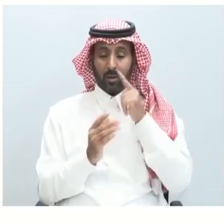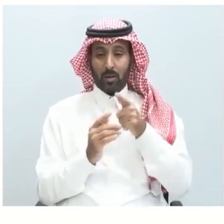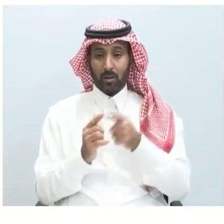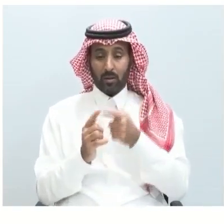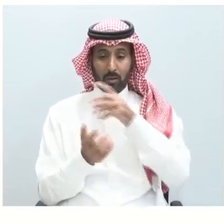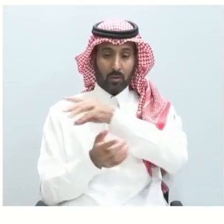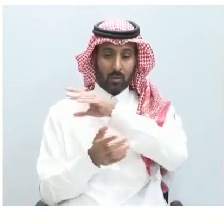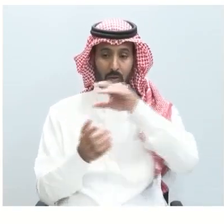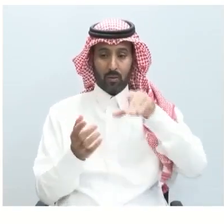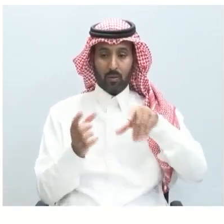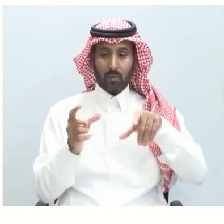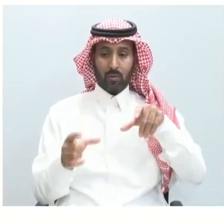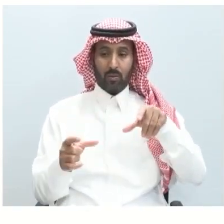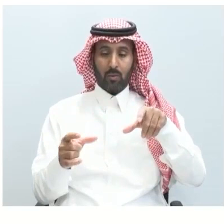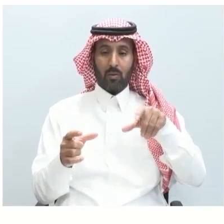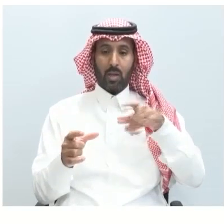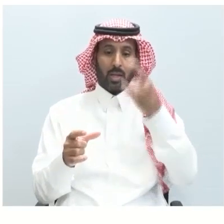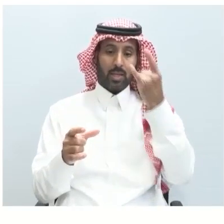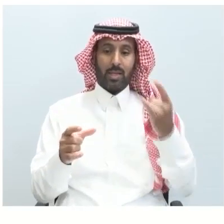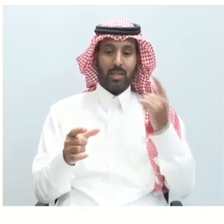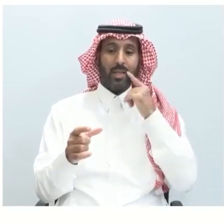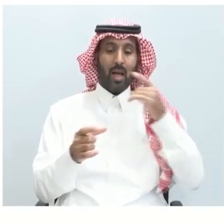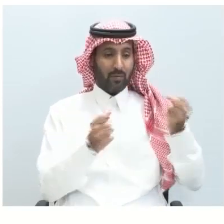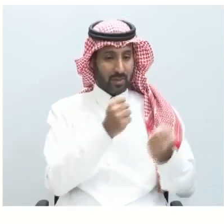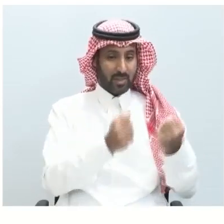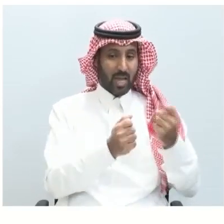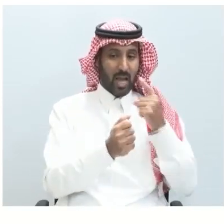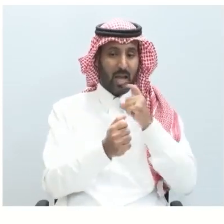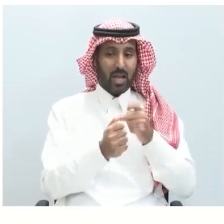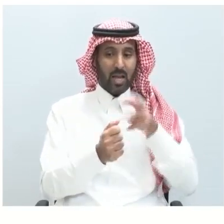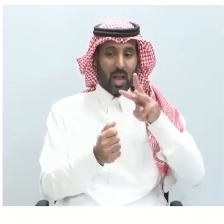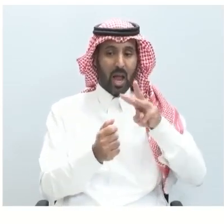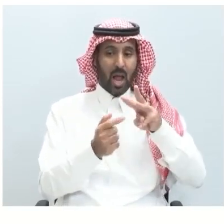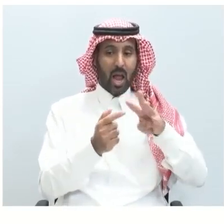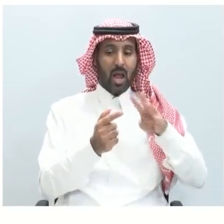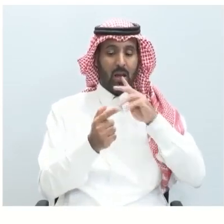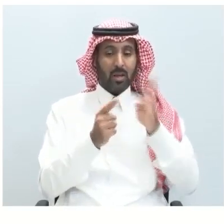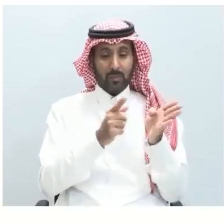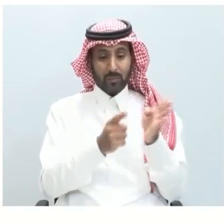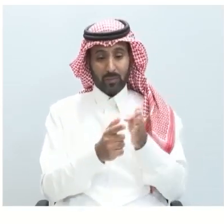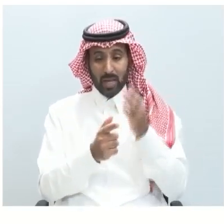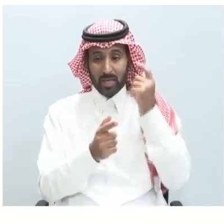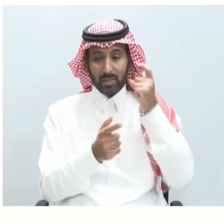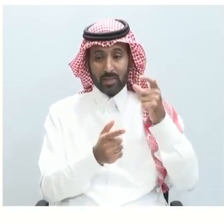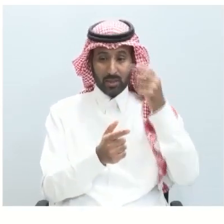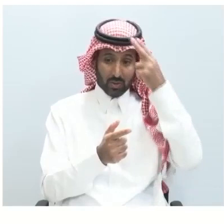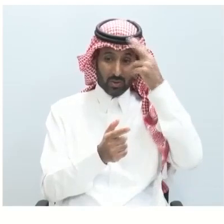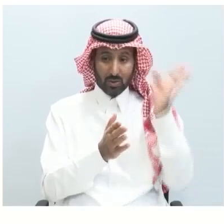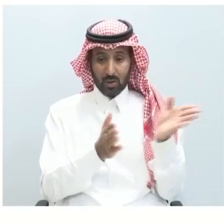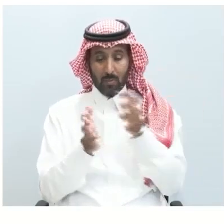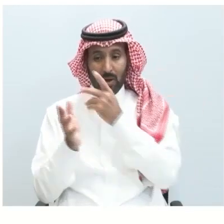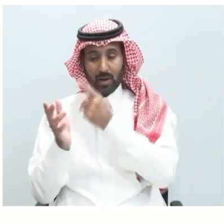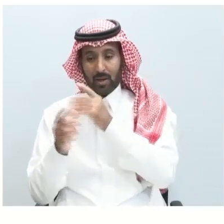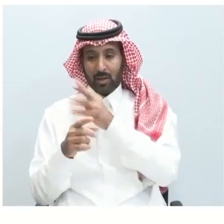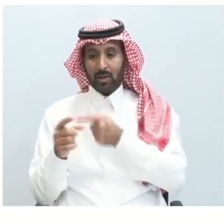ان هنا 10000 سياره في هذه المدينه بالطرف المملكه العربيه السعوديه بطرف البحرين